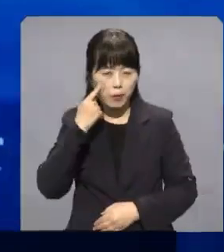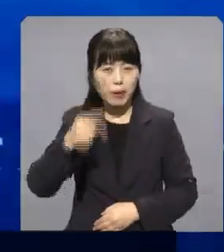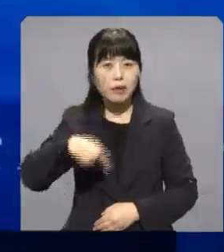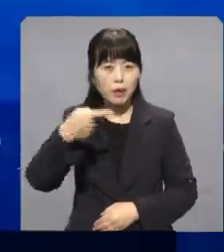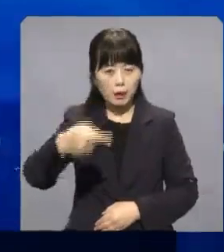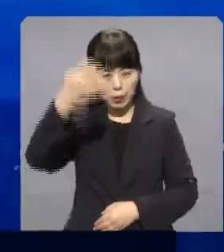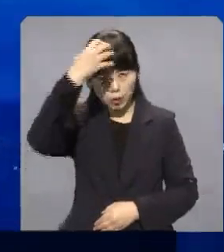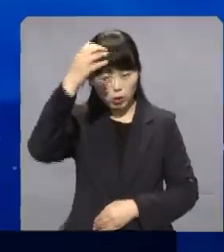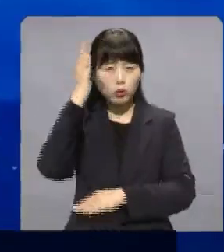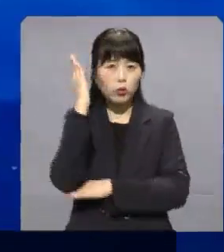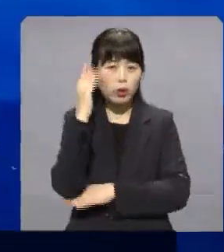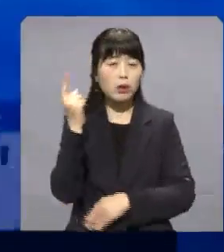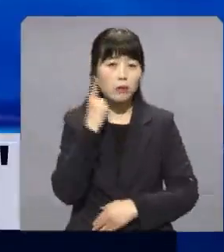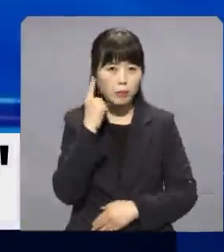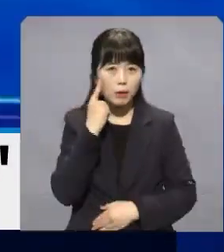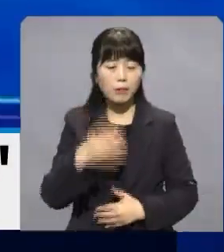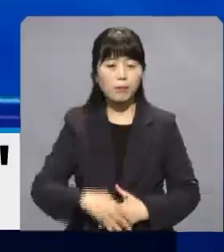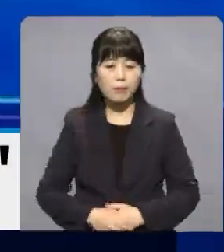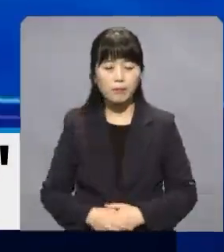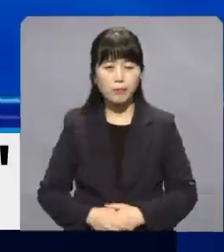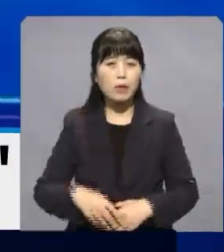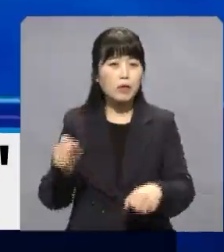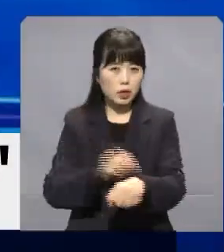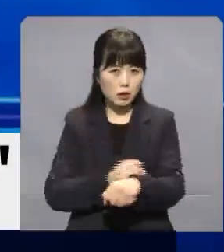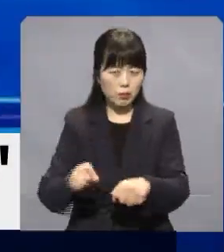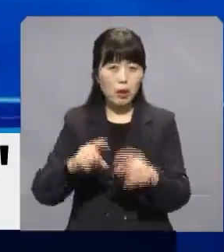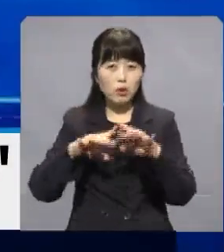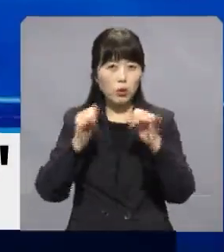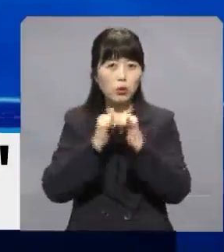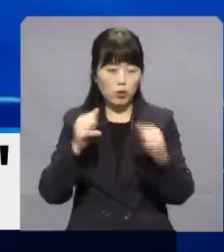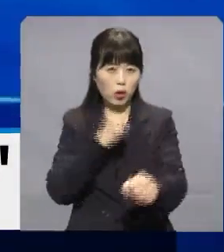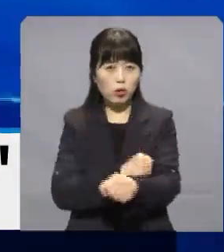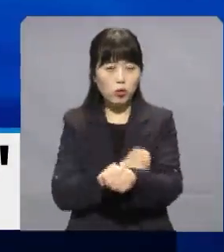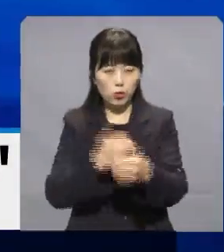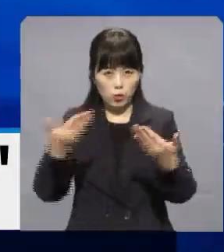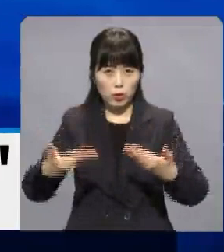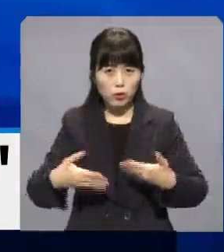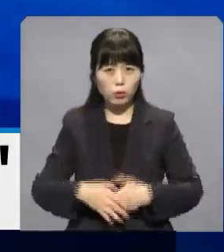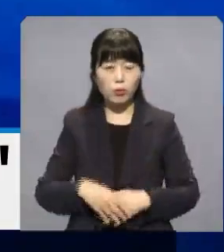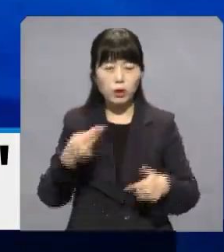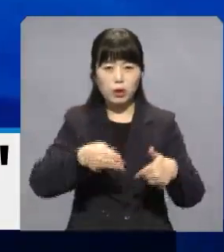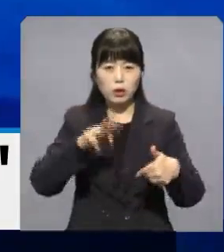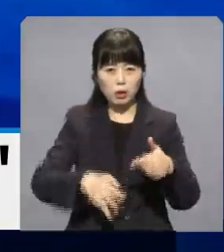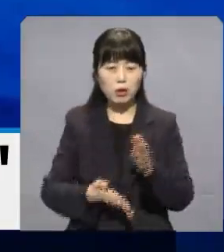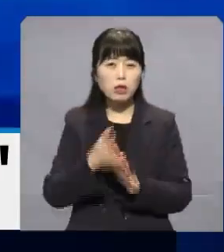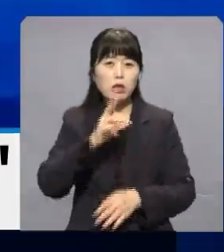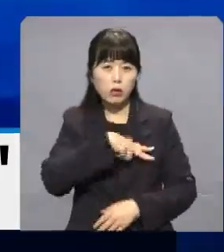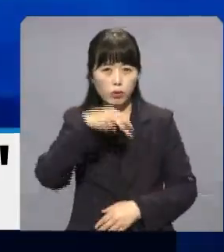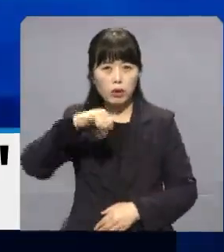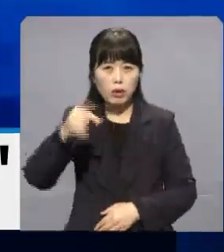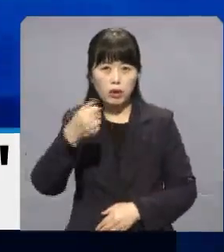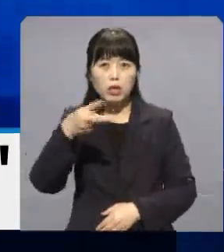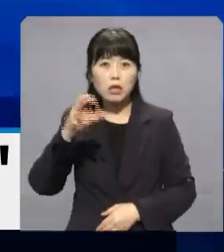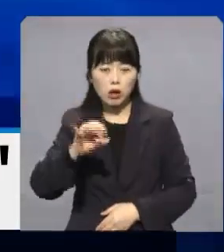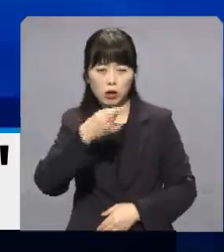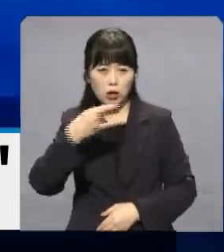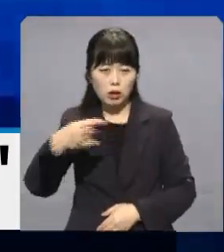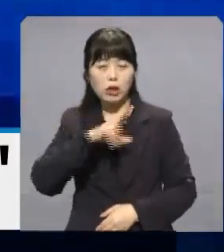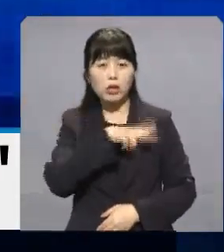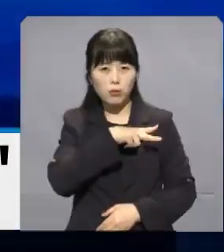다음은 영흥도 소식입니다. 이번에는 특별한 통신원이 수고해 주셨는데요. 인천시의회 신영희